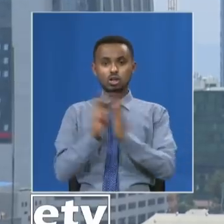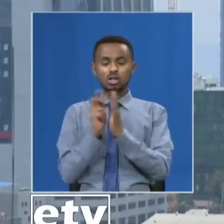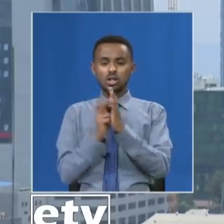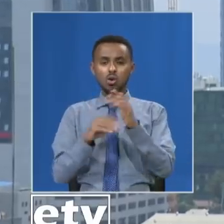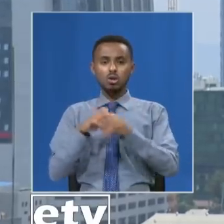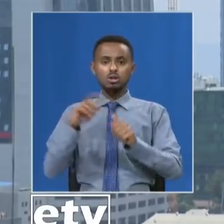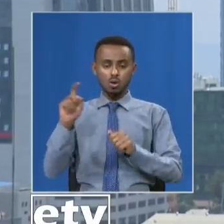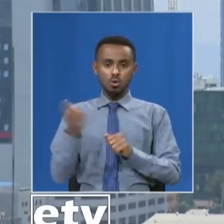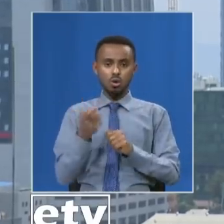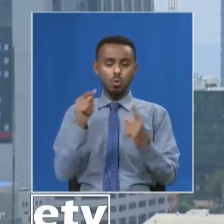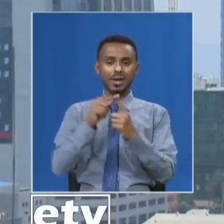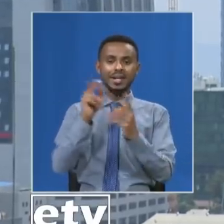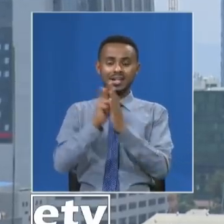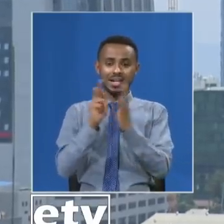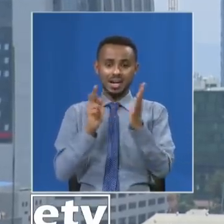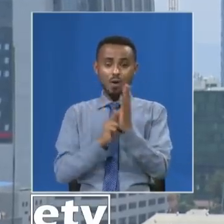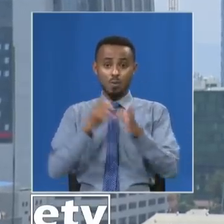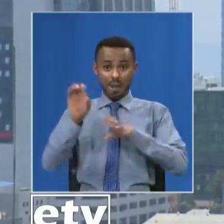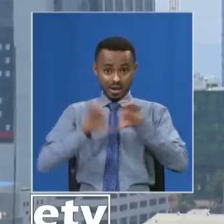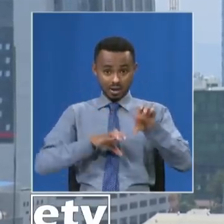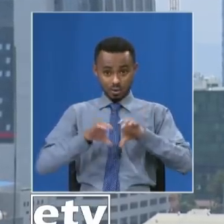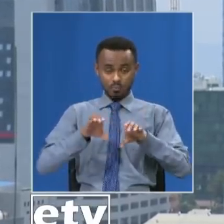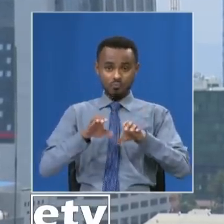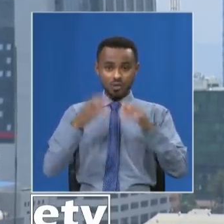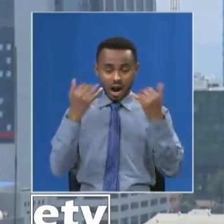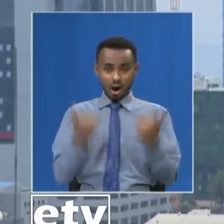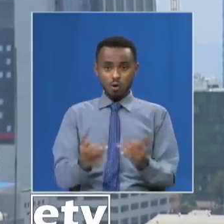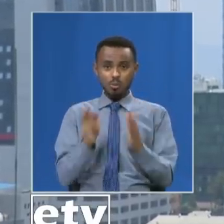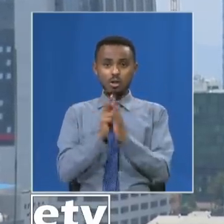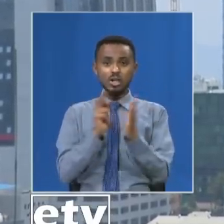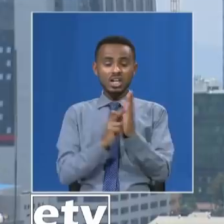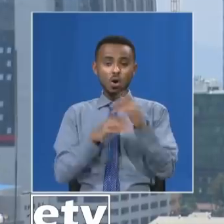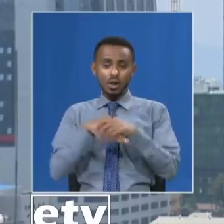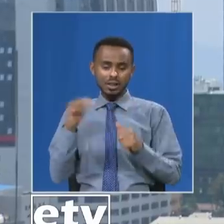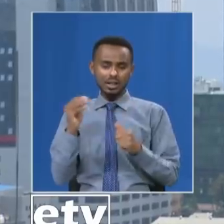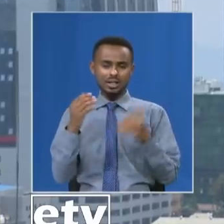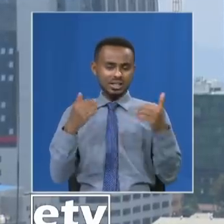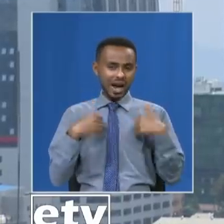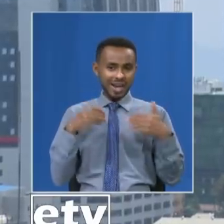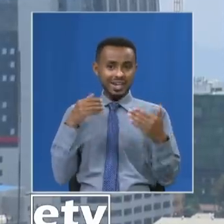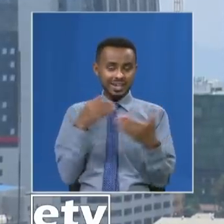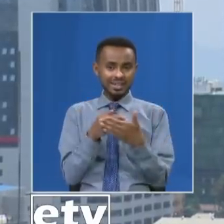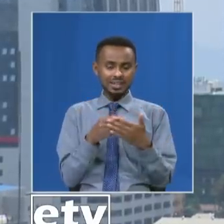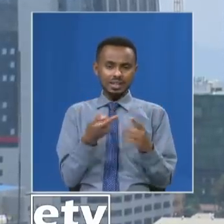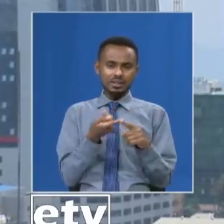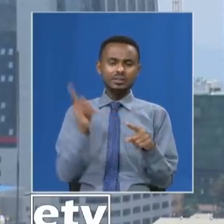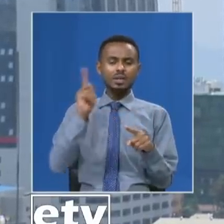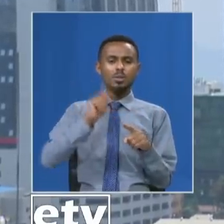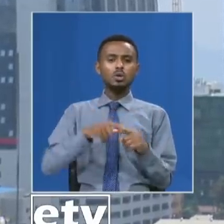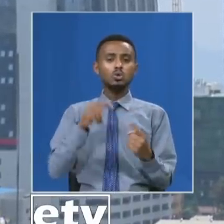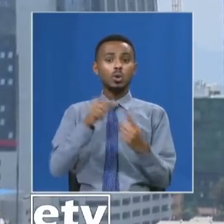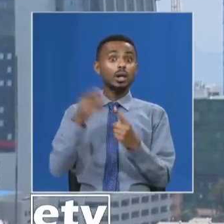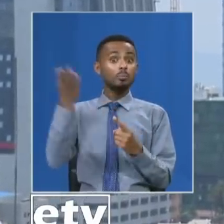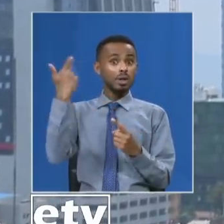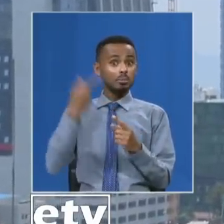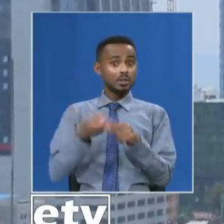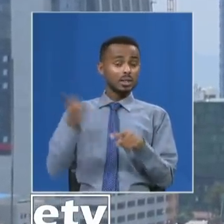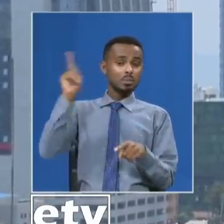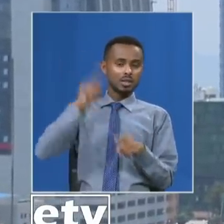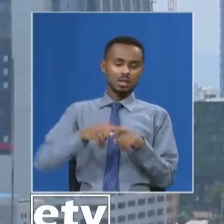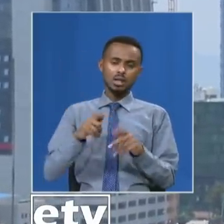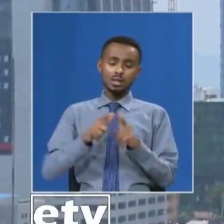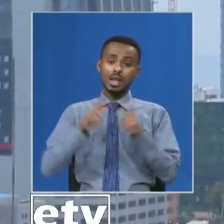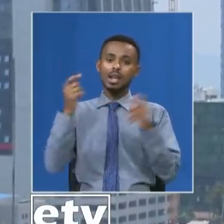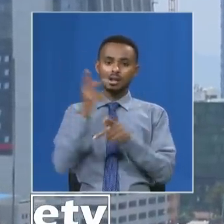የሆነ ወደ ህጋዊ ቢያደርገውም አሁንም ህገወጥነት እስካለ ድረስ ተመልሶ ወደ ነበርንበት ስለሚመለሰን